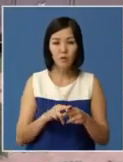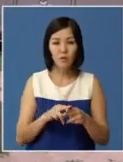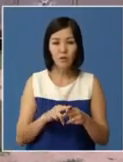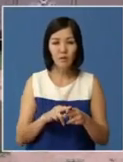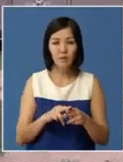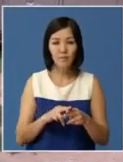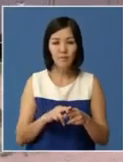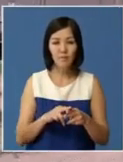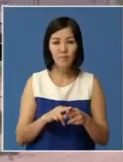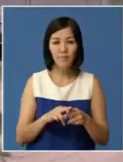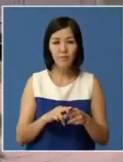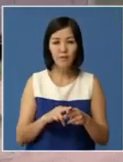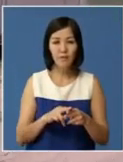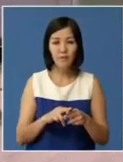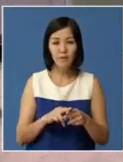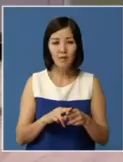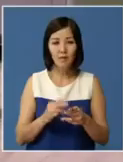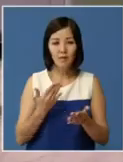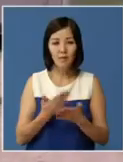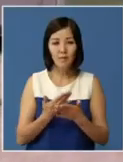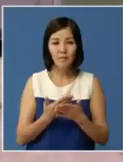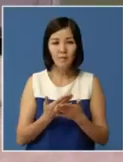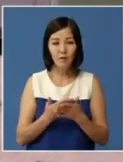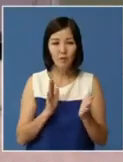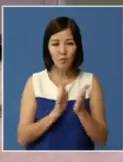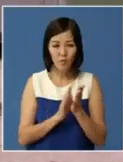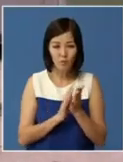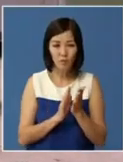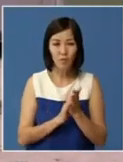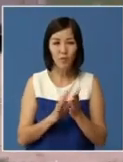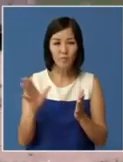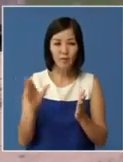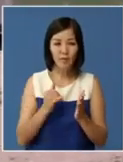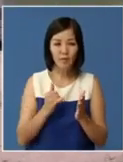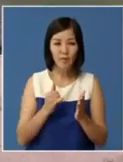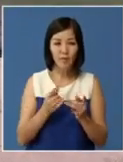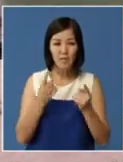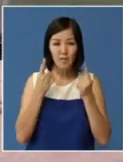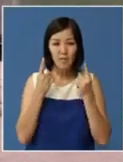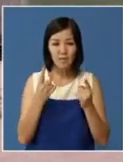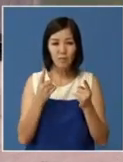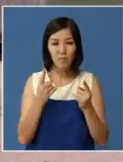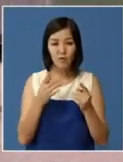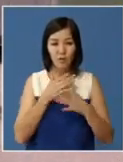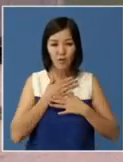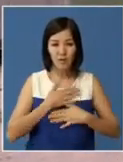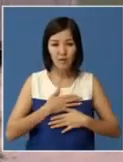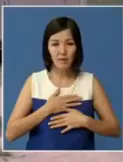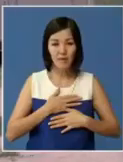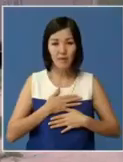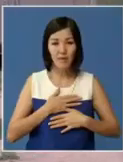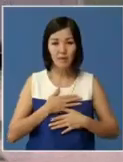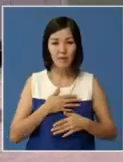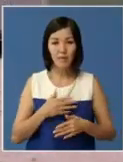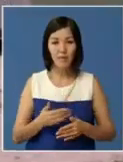кейін жабу-жабайық десек те аттар үркіп бүткіл халық қол соғып, жаңағы аттың сондай тың келгеніне риза болып жатыр да бүткіл халық. Міне